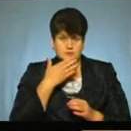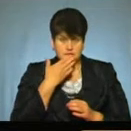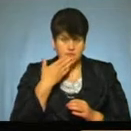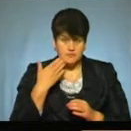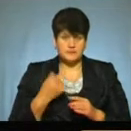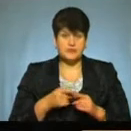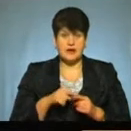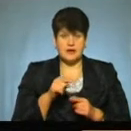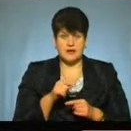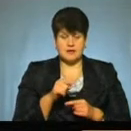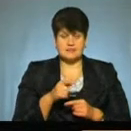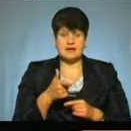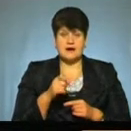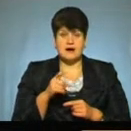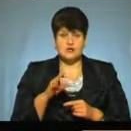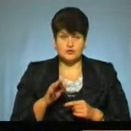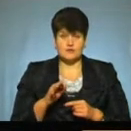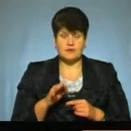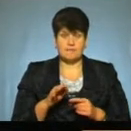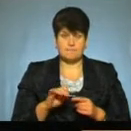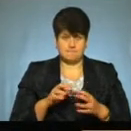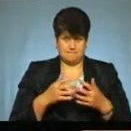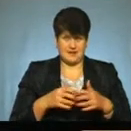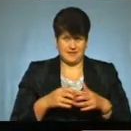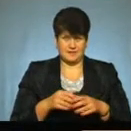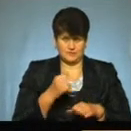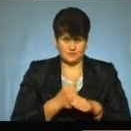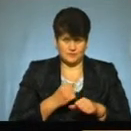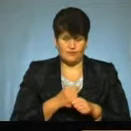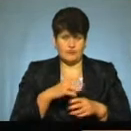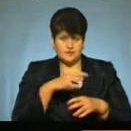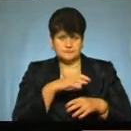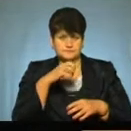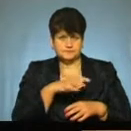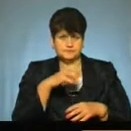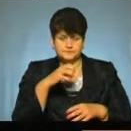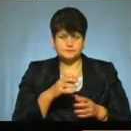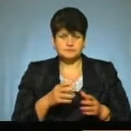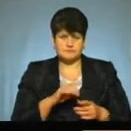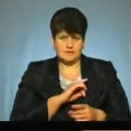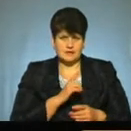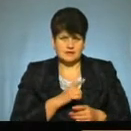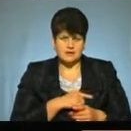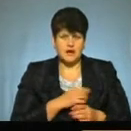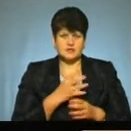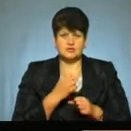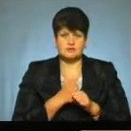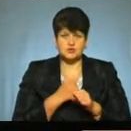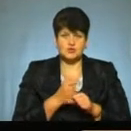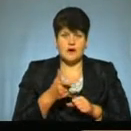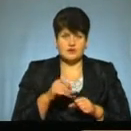оці газові прилади вони включені, особливо вони споживають це більше потужність, а ще працює газова